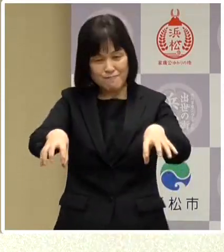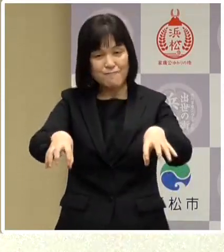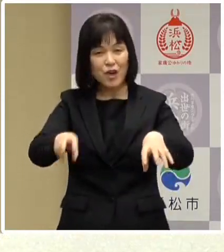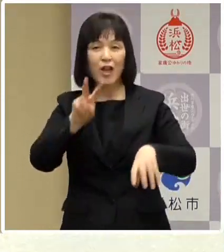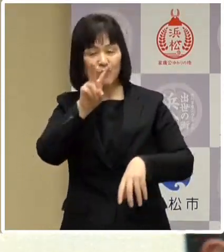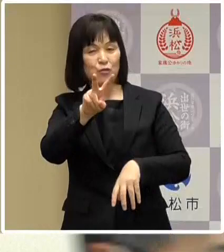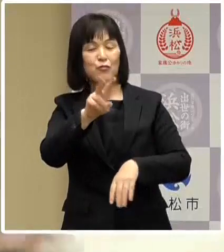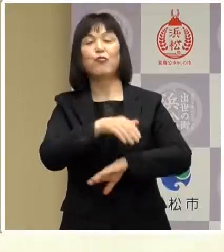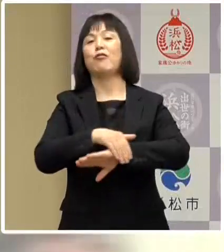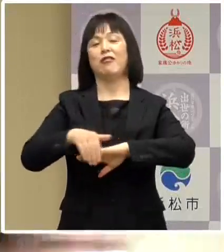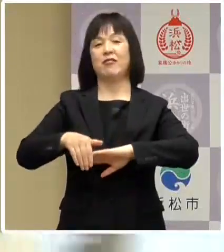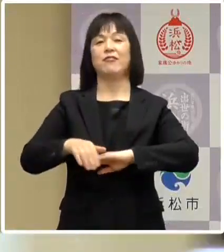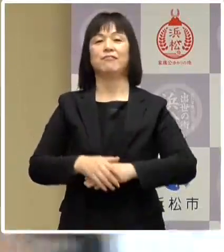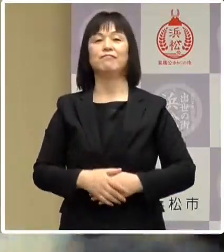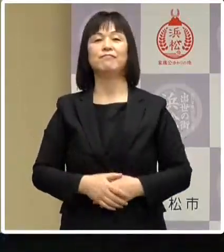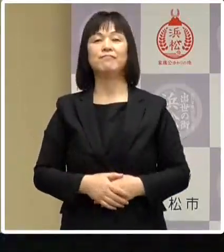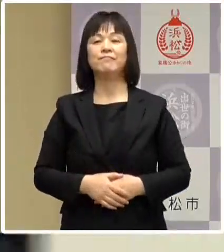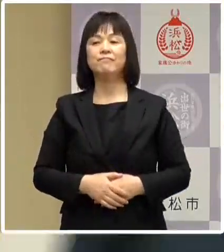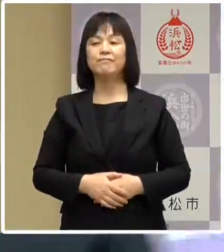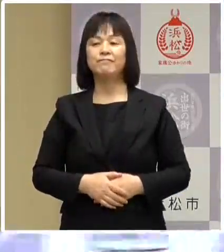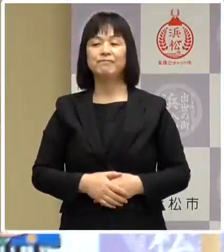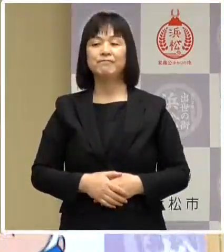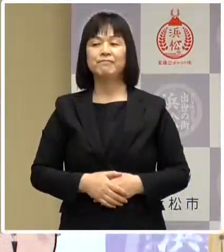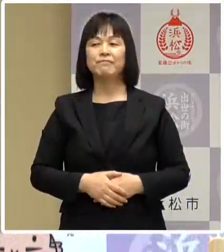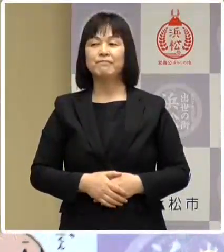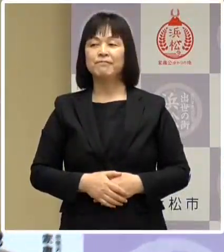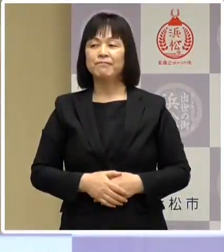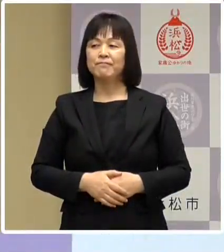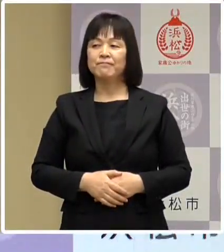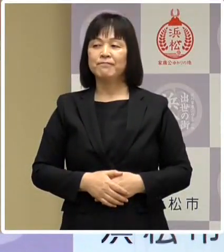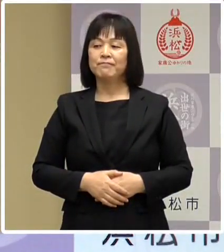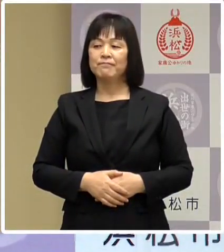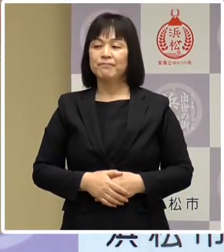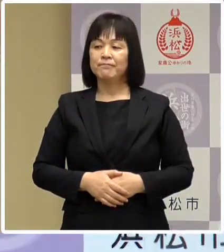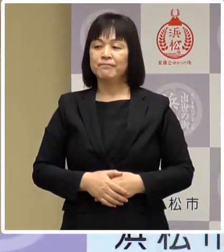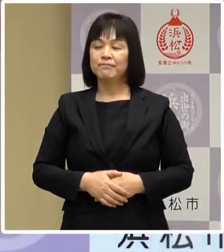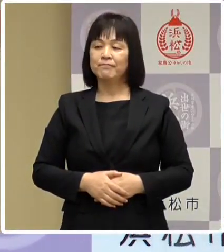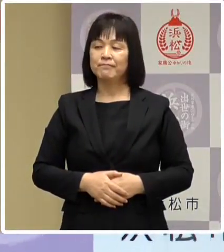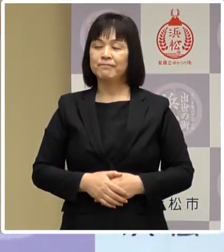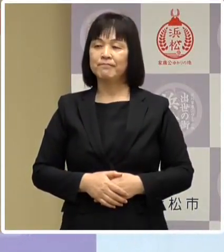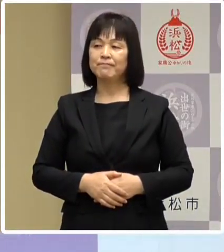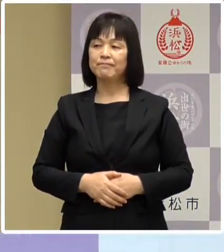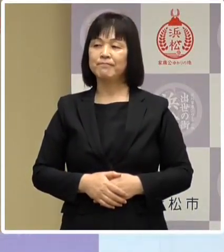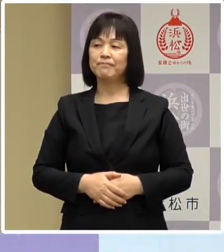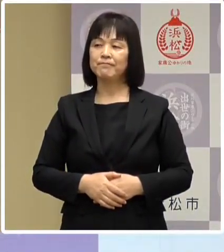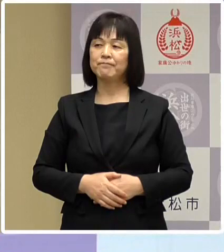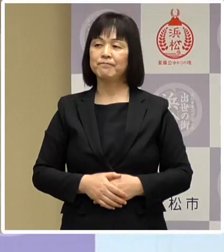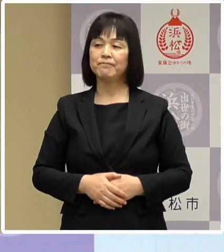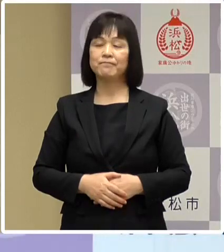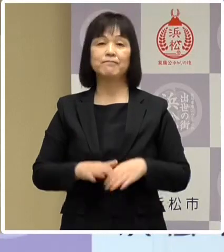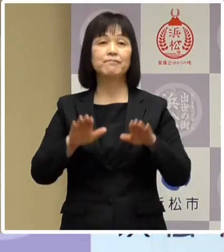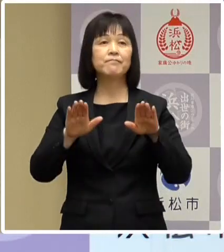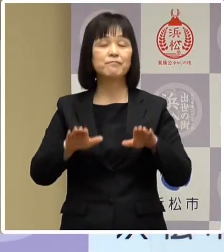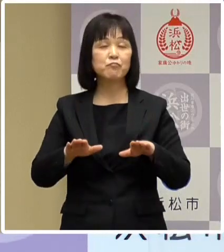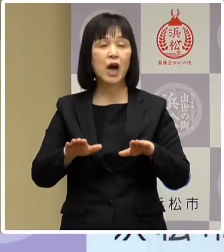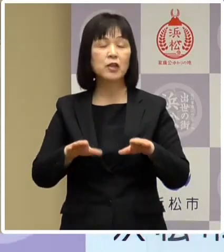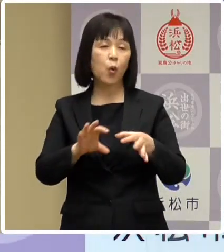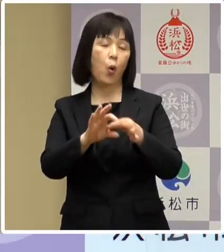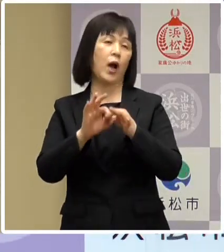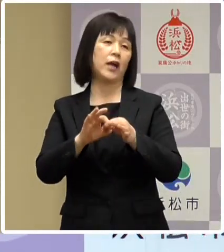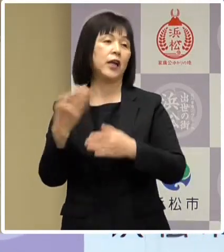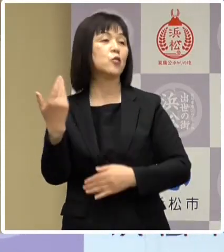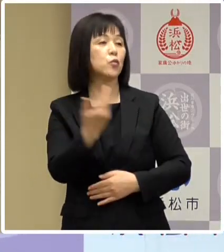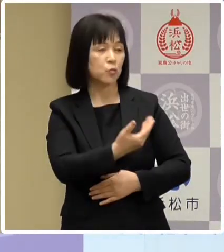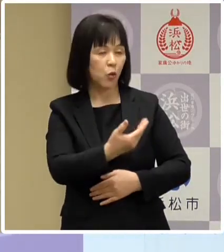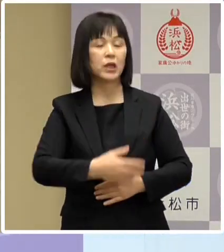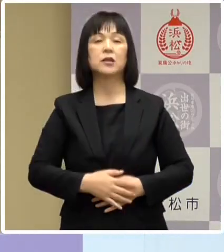ありがとうございます。 すみません。 読売新聞の菅です。 今のに関連しての質問